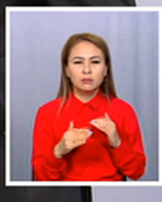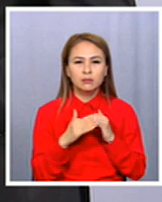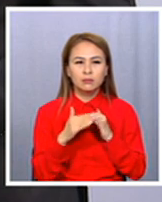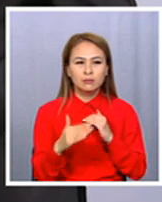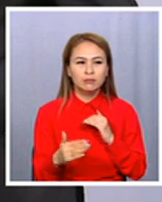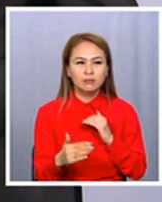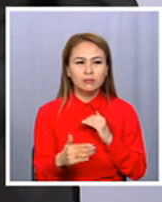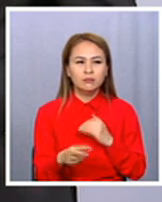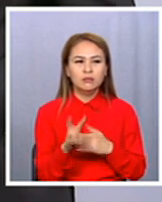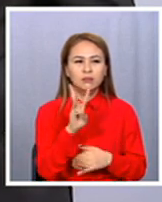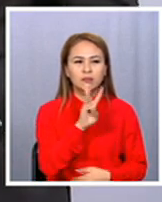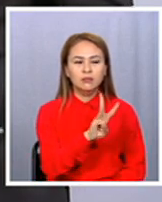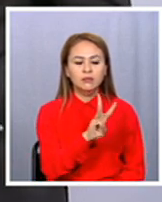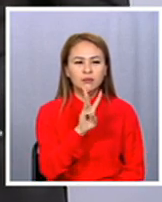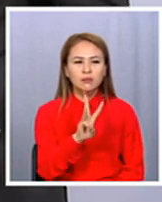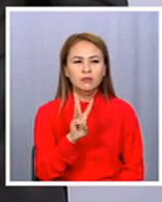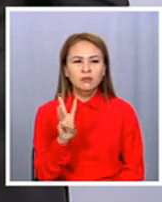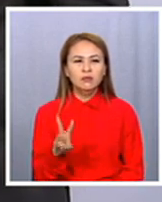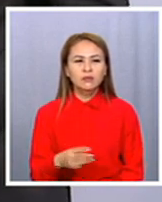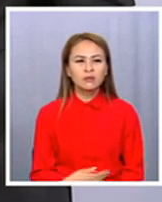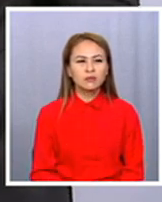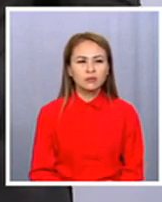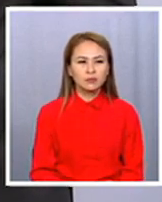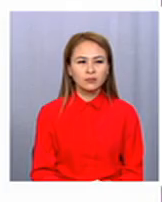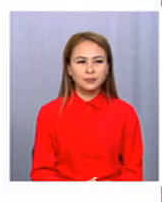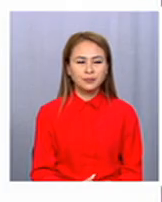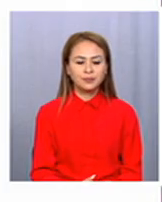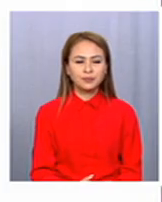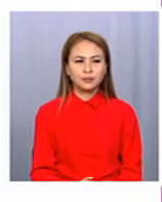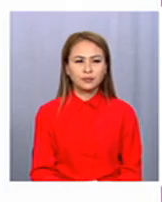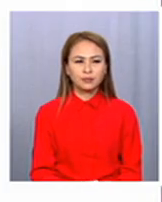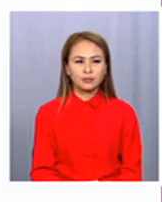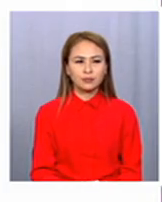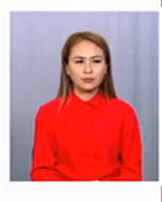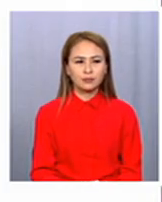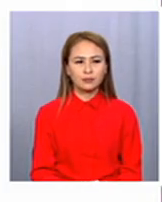жергілікті желі, World Wide Web.